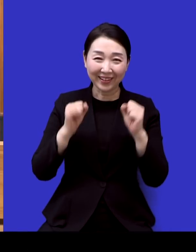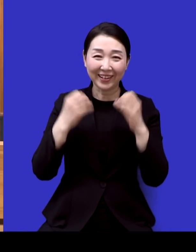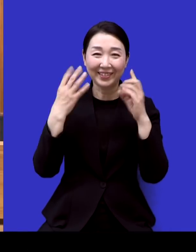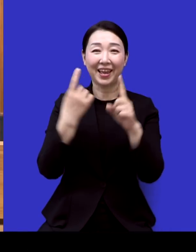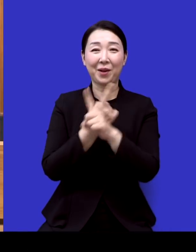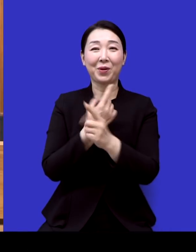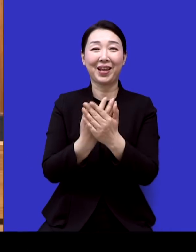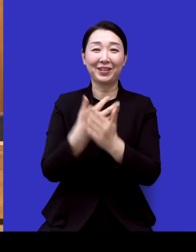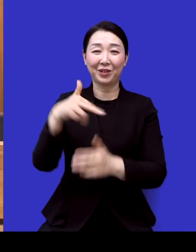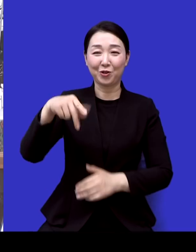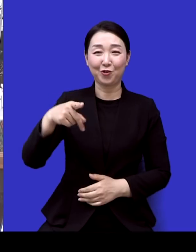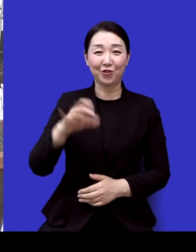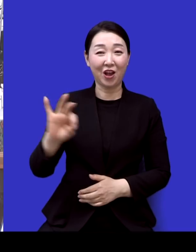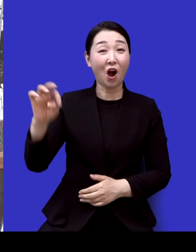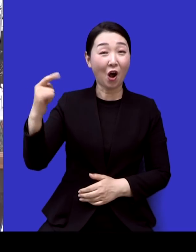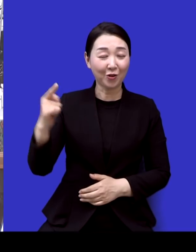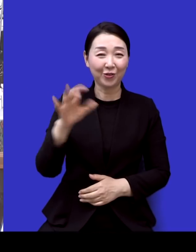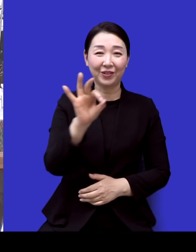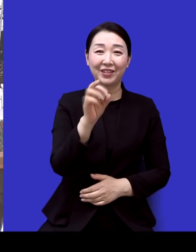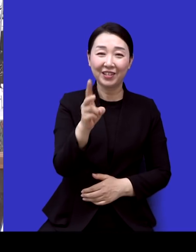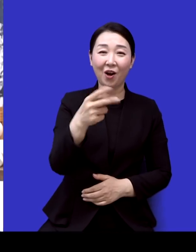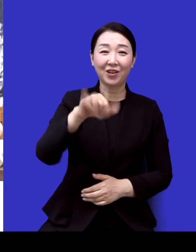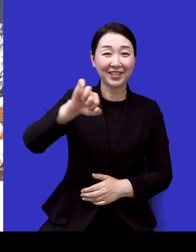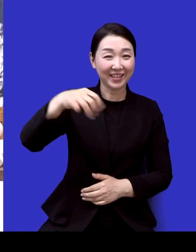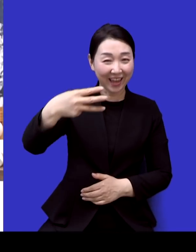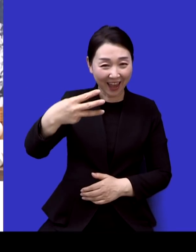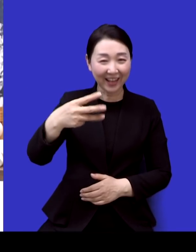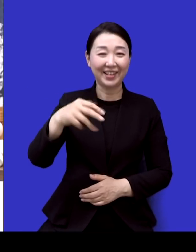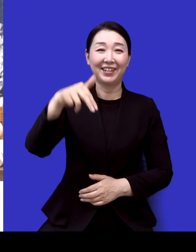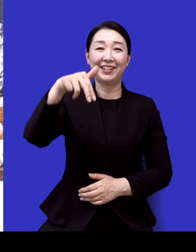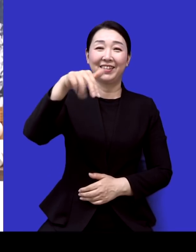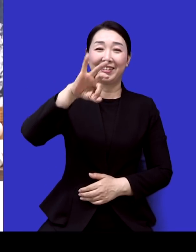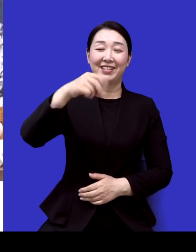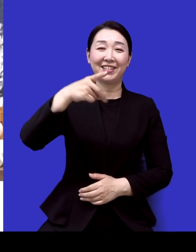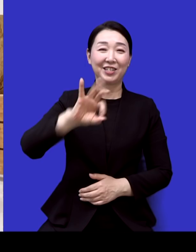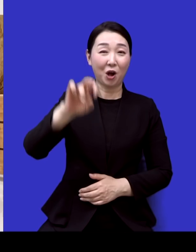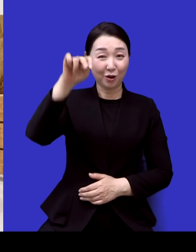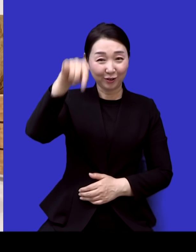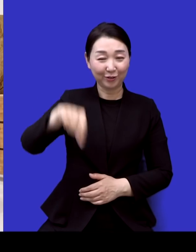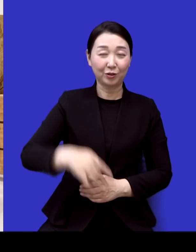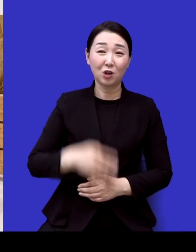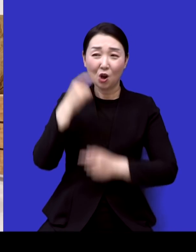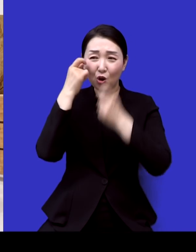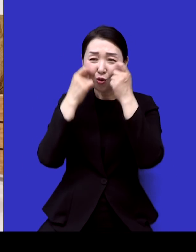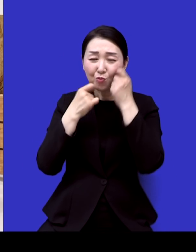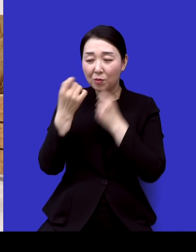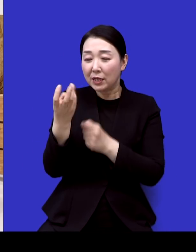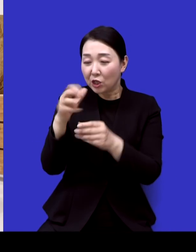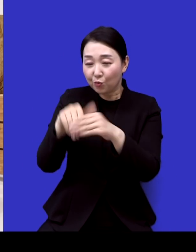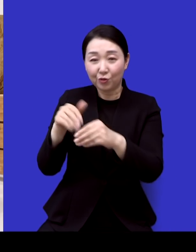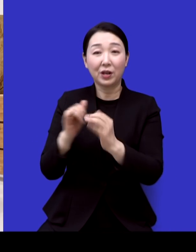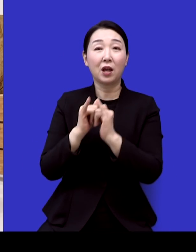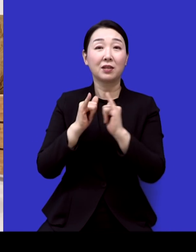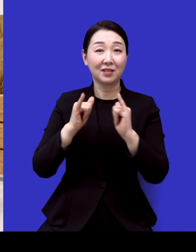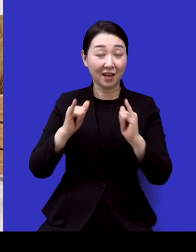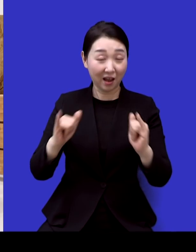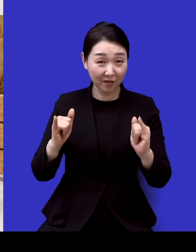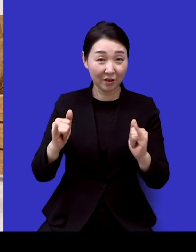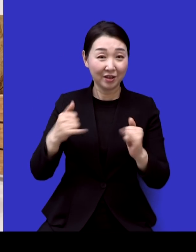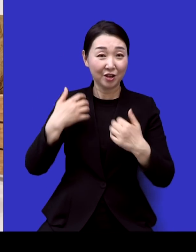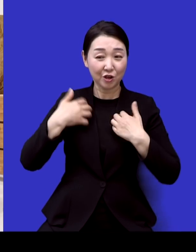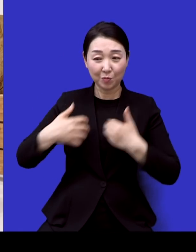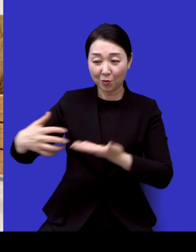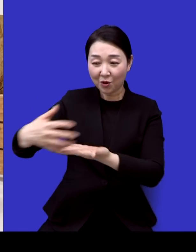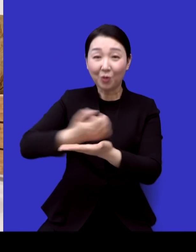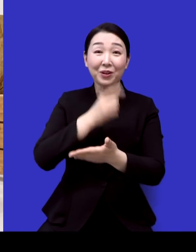안녕하세요. 새롭게 하소서 주영훈입니다. 안녕하세요. 연예일입니다. 안녕하세요. 이정수입니다. 눈물을 흘리며 씨를 뿌리는 자는 기쁨으로 거두리로다